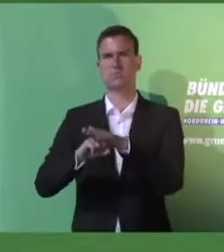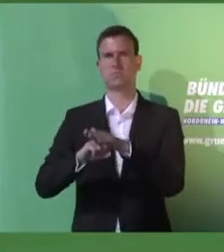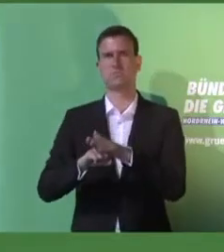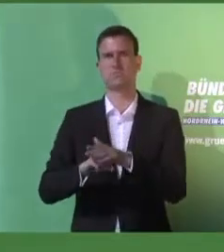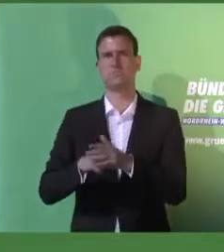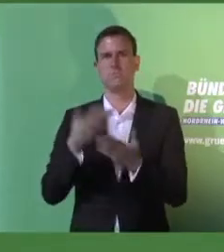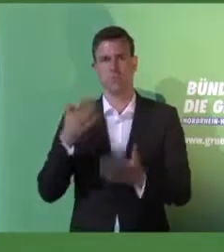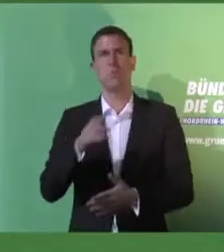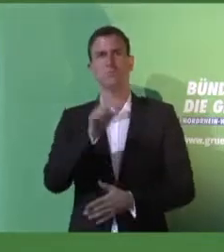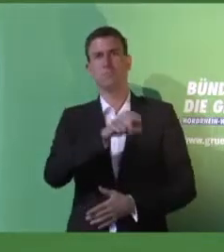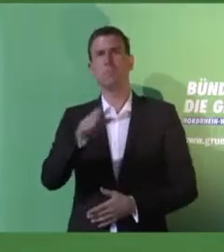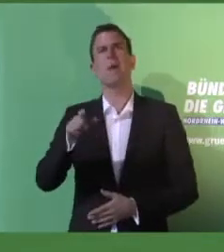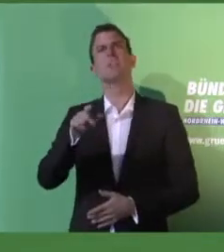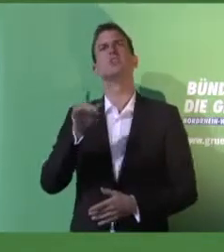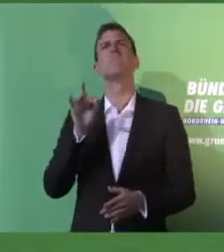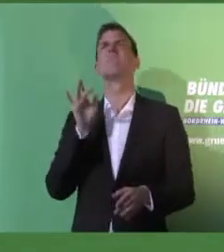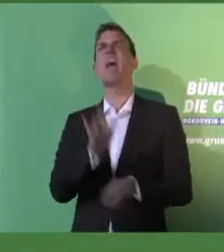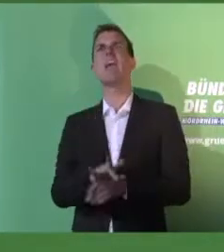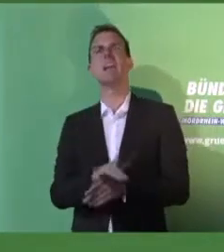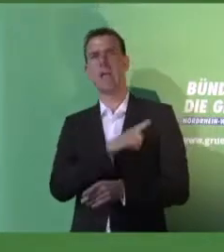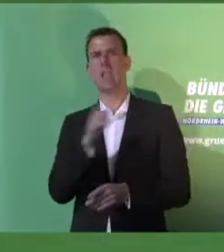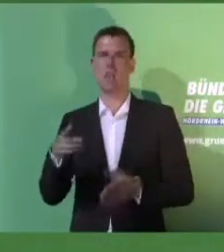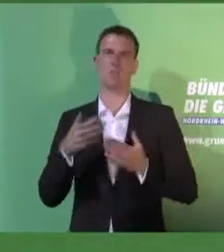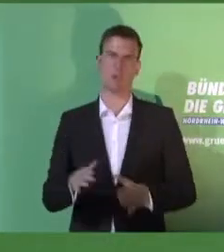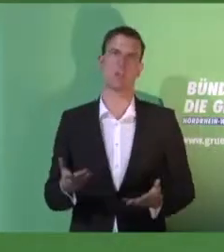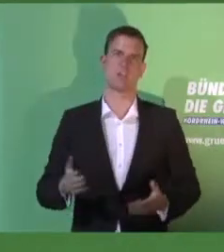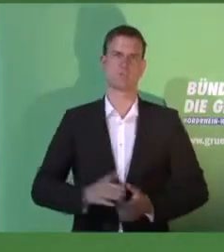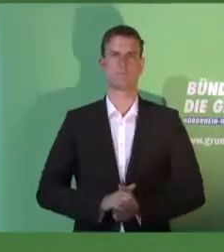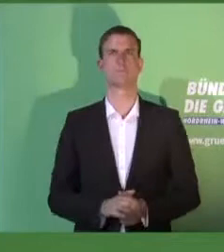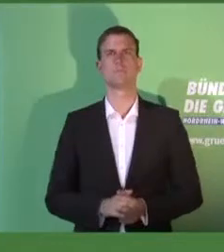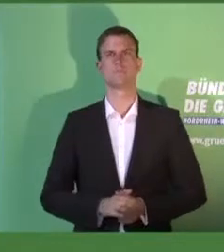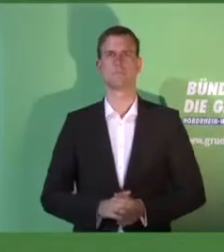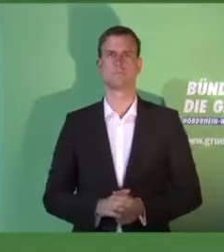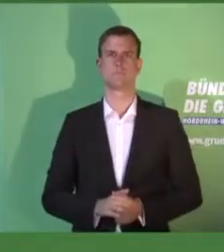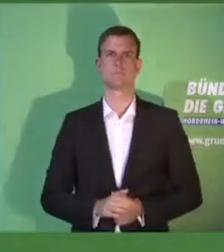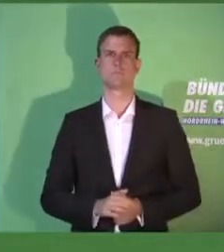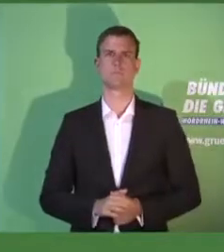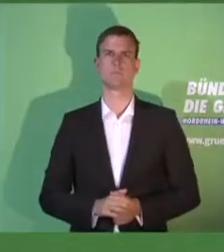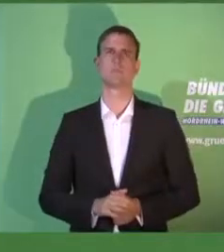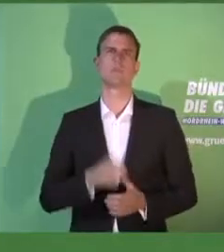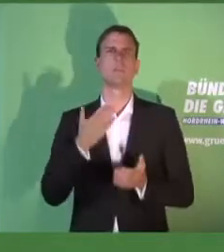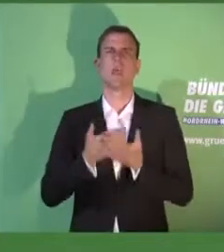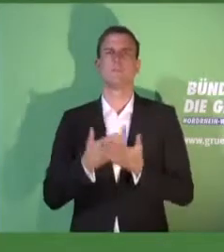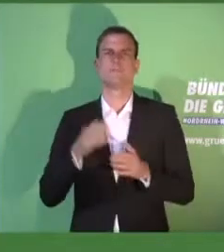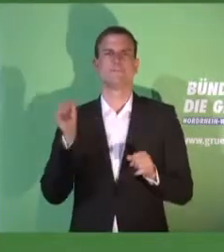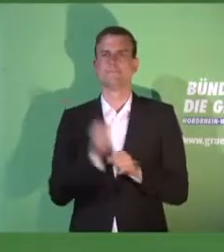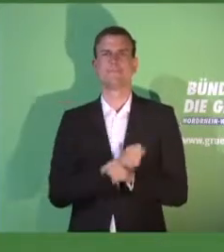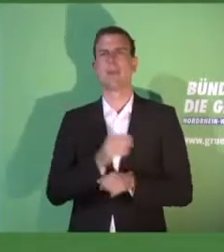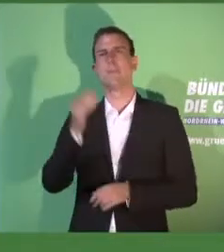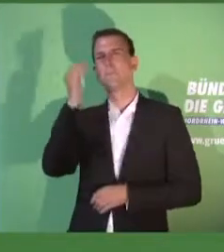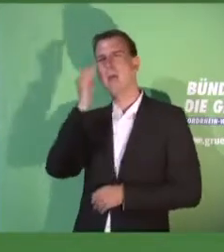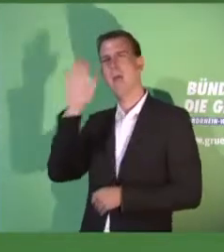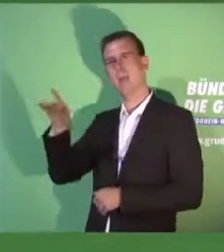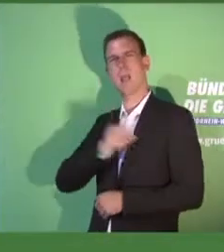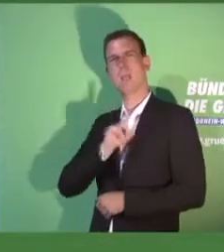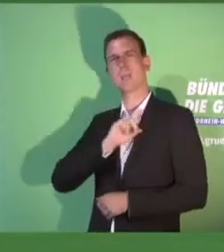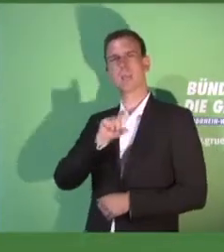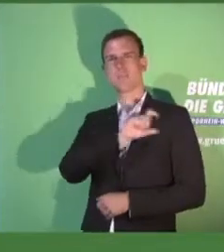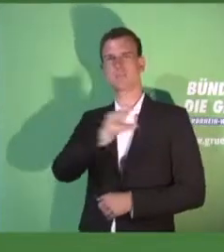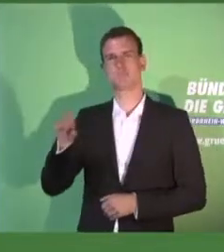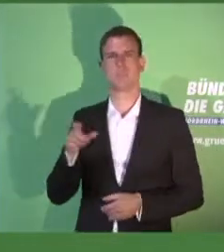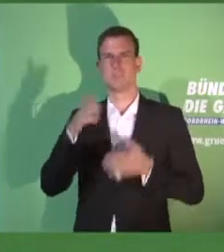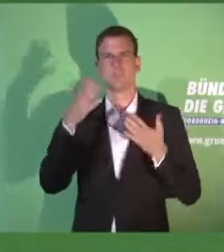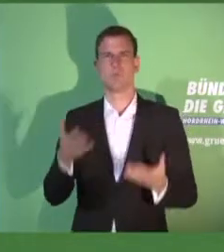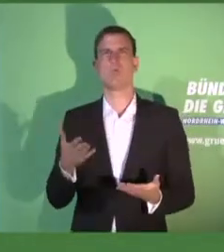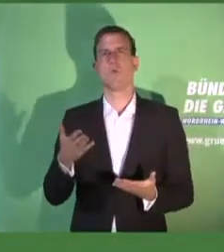entschlossen dieser Menschenfeindlichkeit entgegenstellen. Es kann deshalb nicht sein, dass Merkels Truppen nichts Besseres zu tun